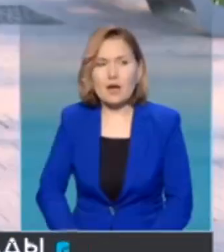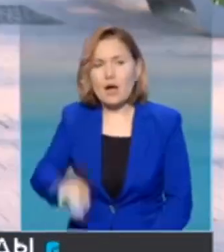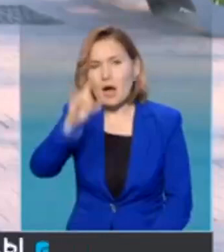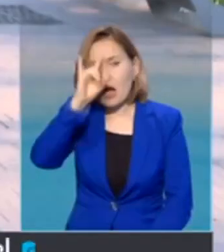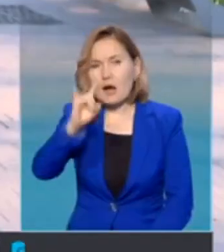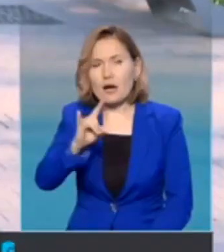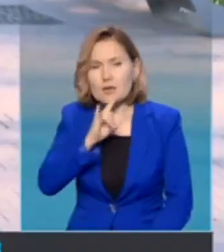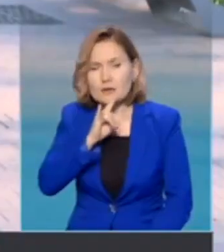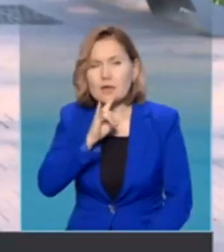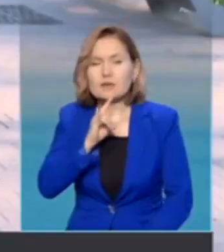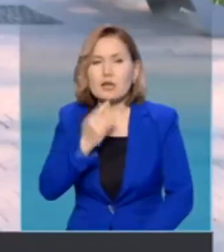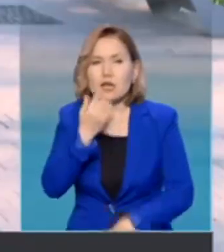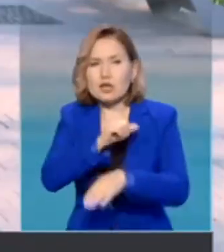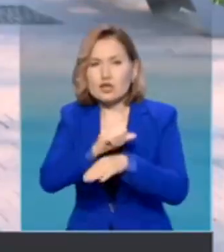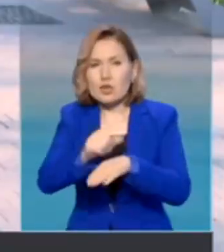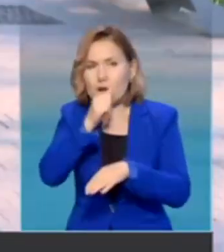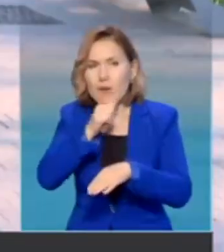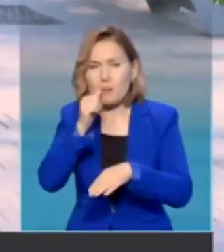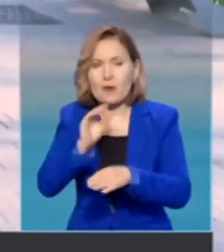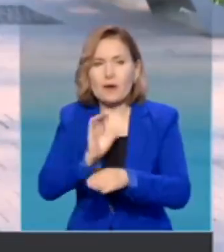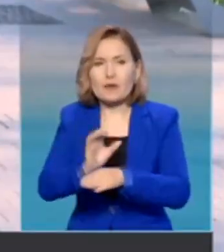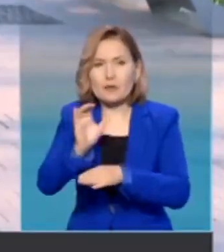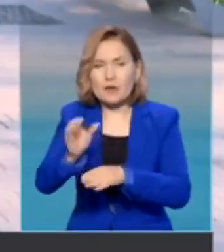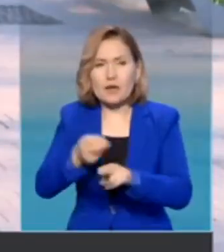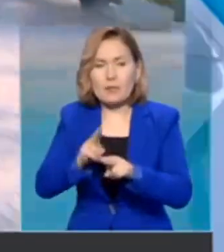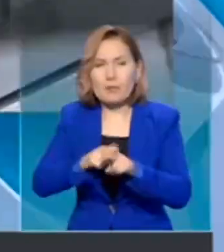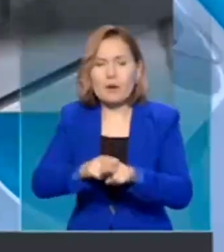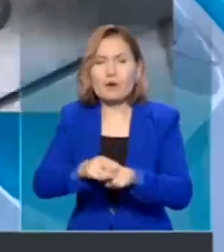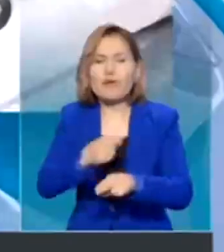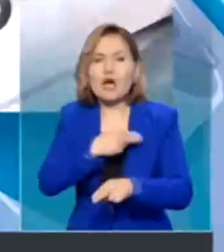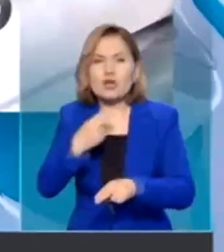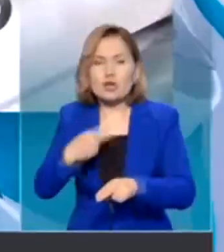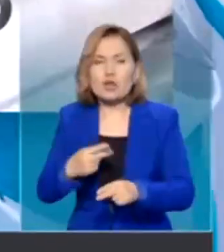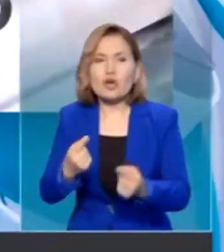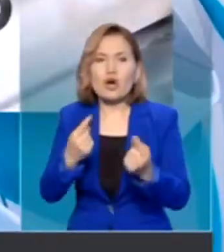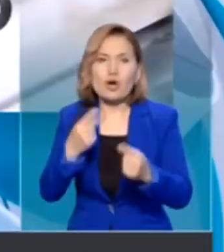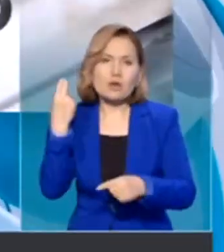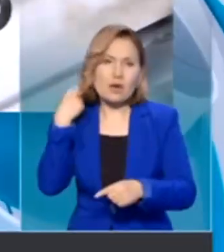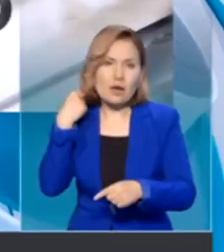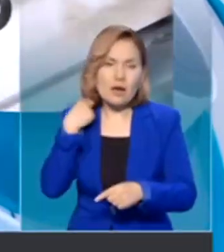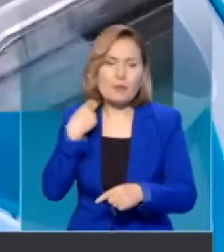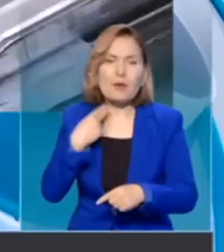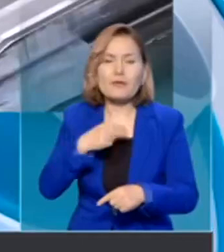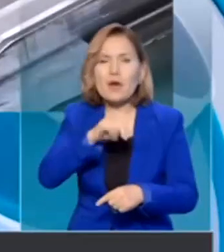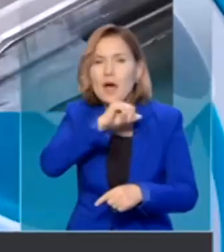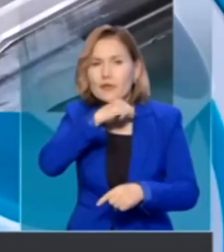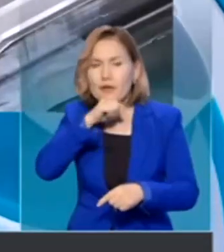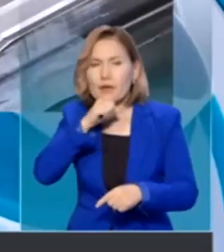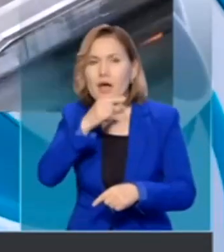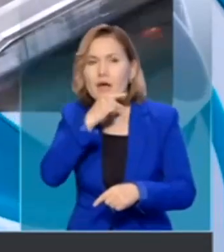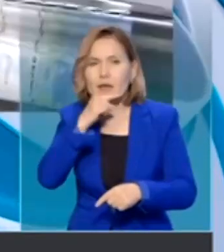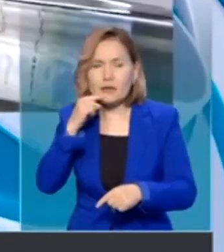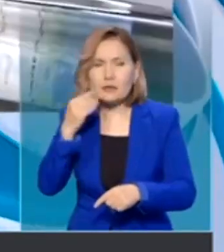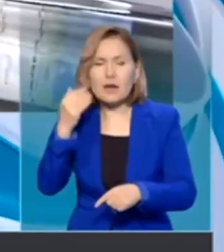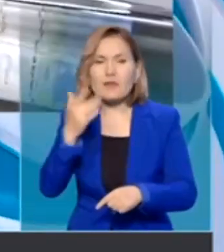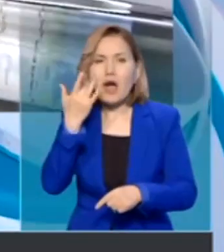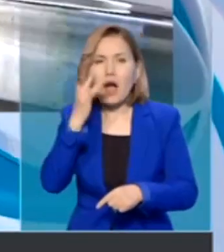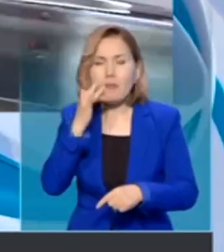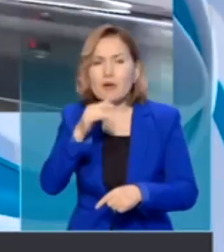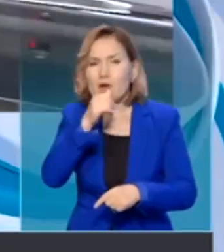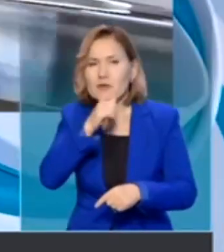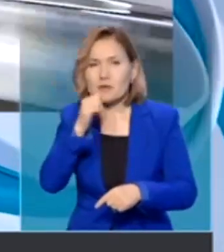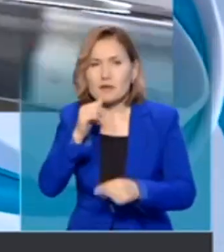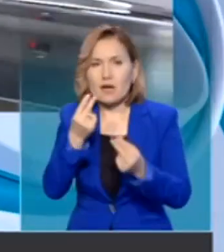Қазақстаннан заңсыз сыртқа шығарылған қаражаттың басым бөлігі Швейцария, Ұлыбритания, Таиланд, Сингапур, Араб Әмірлігі, Ресей және ақшқа